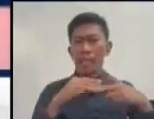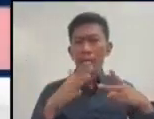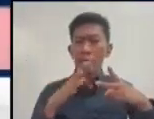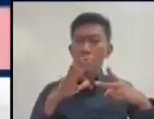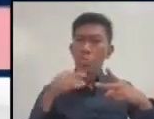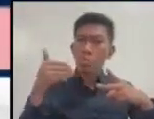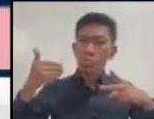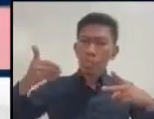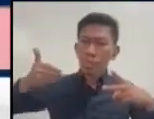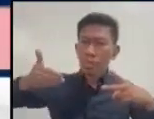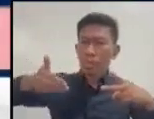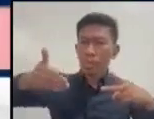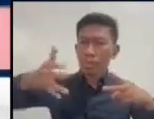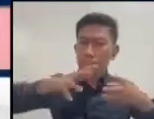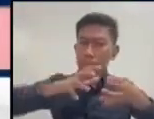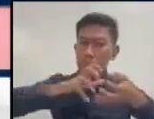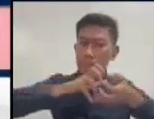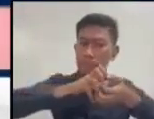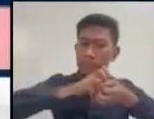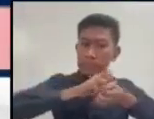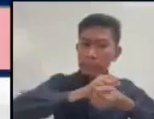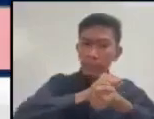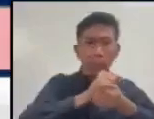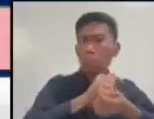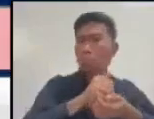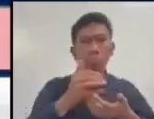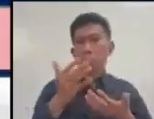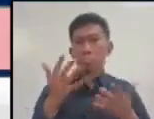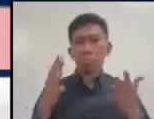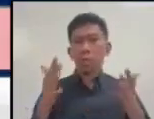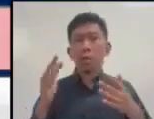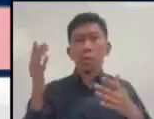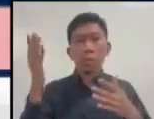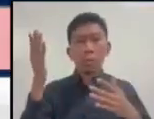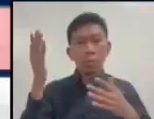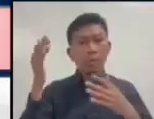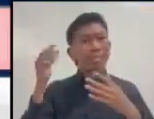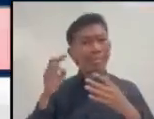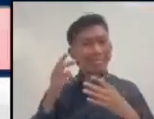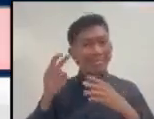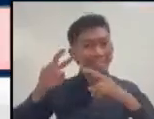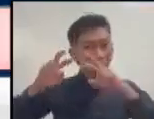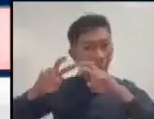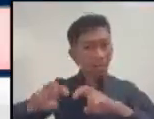mga pag-aaral, ang daming natatapon na plastic sa karagatan,